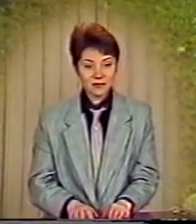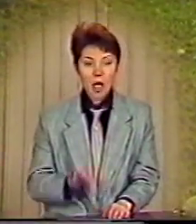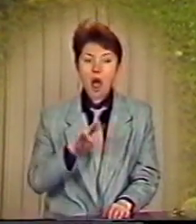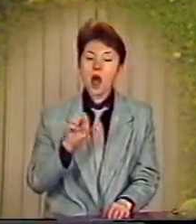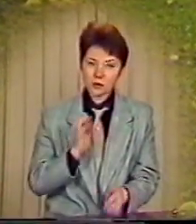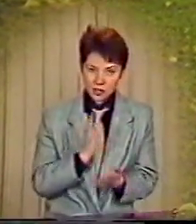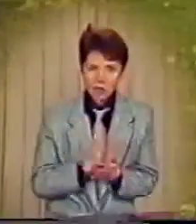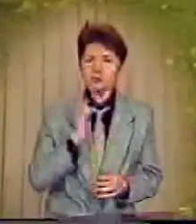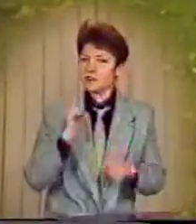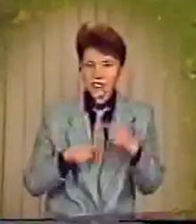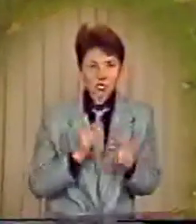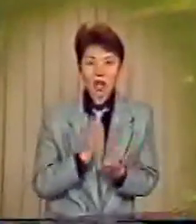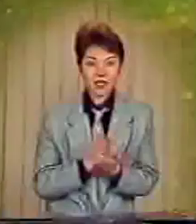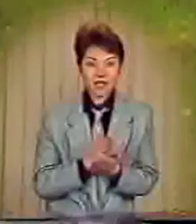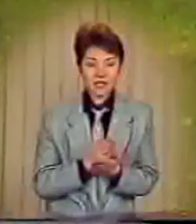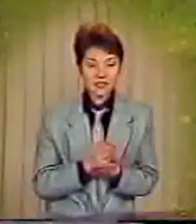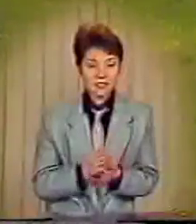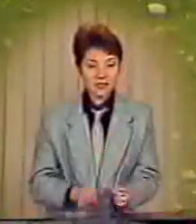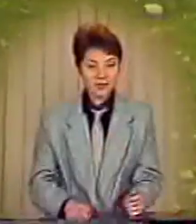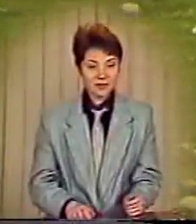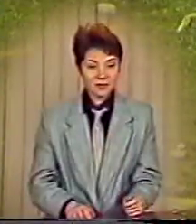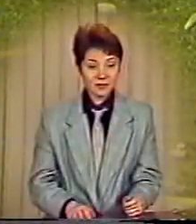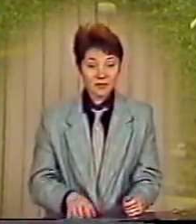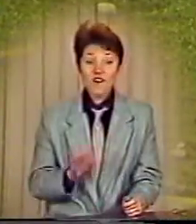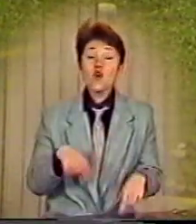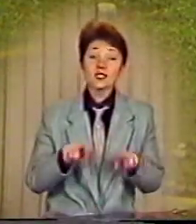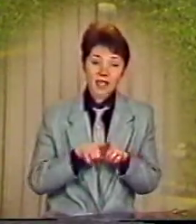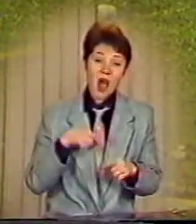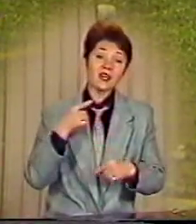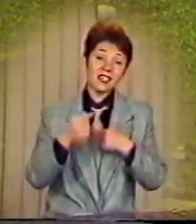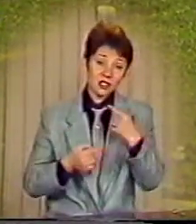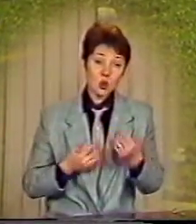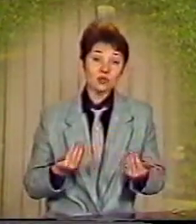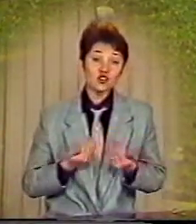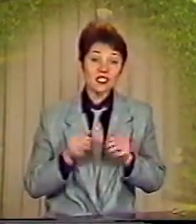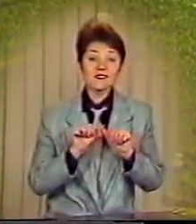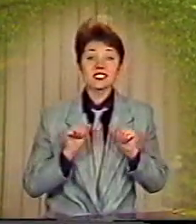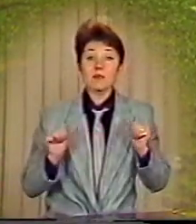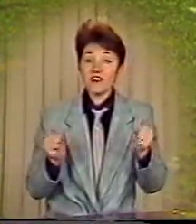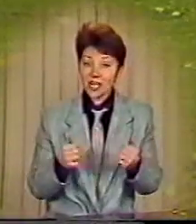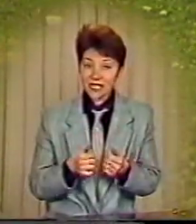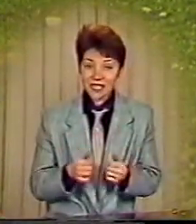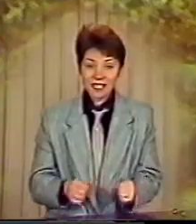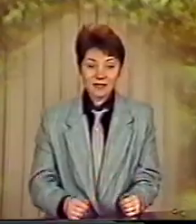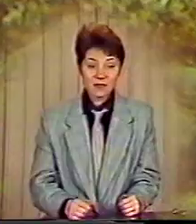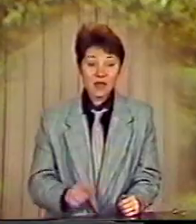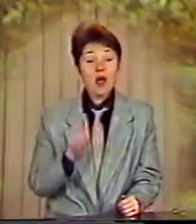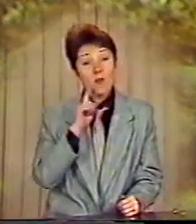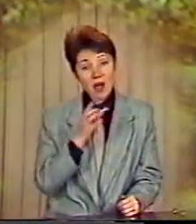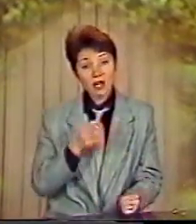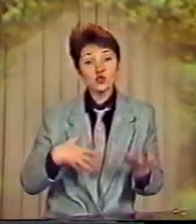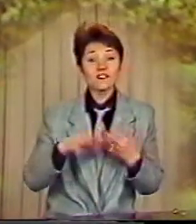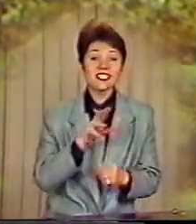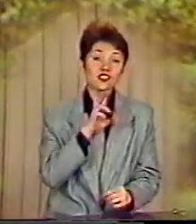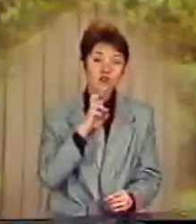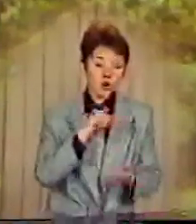Она есть, всегда есть. Вот так и идет жизнь в заповеднике Аксуджа-Баглы. Пока еще все